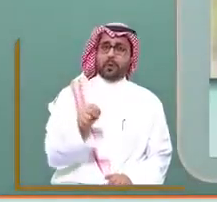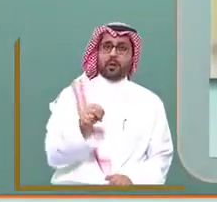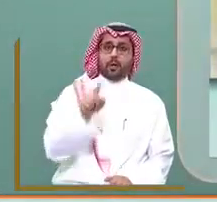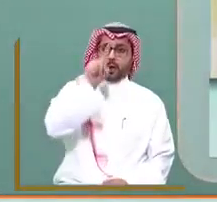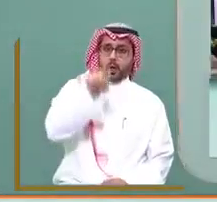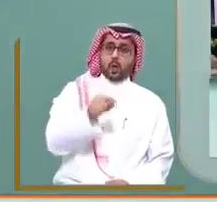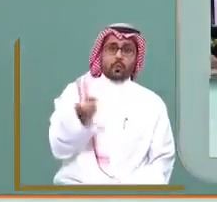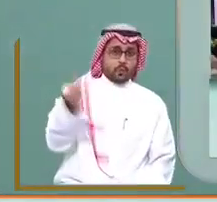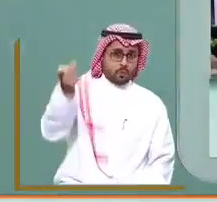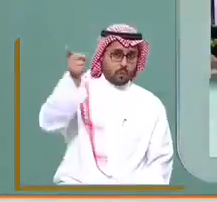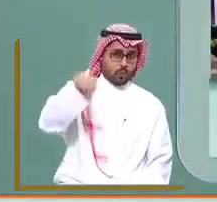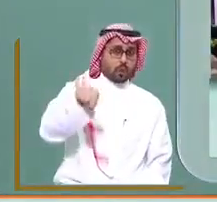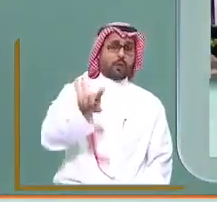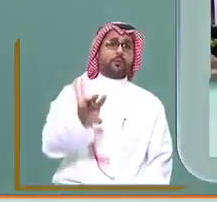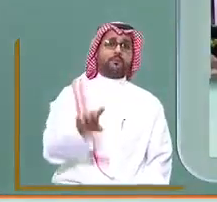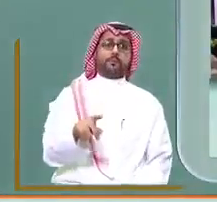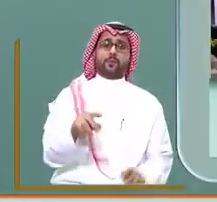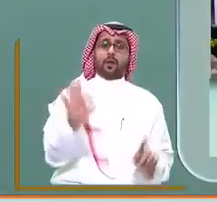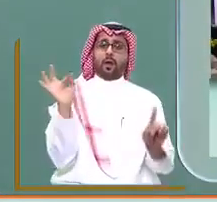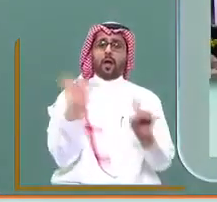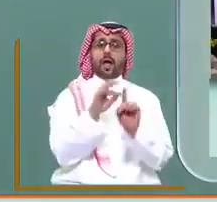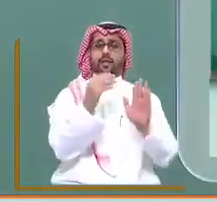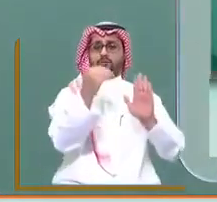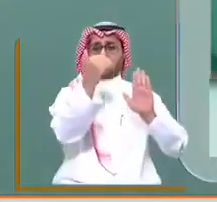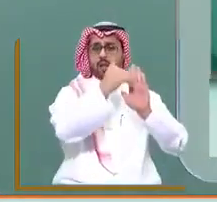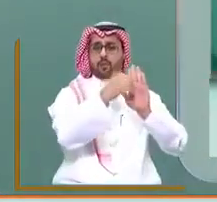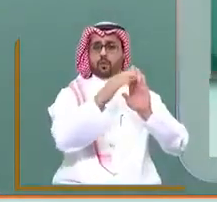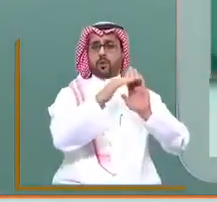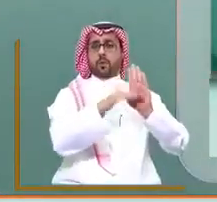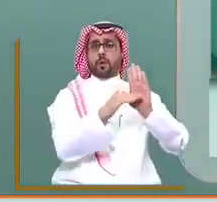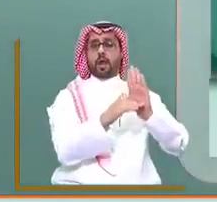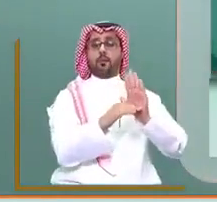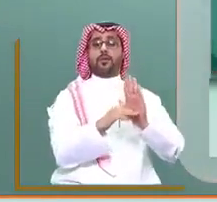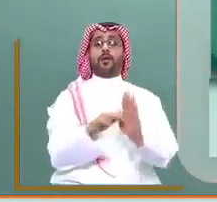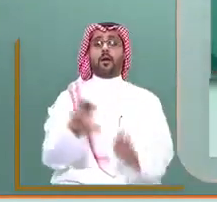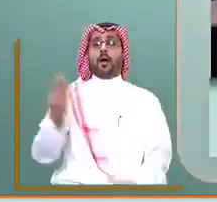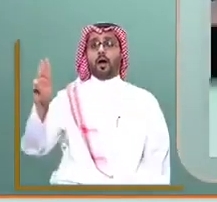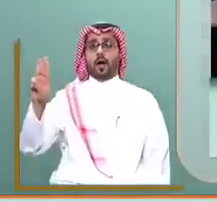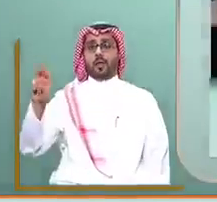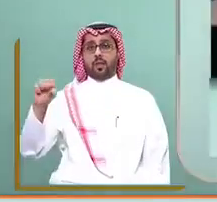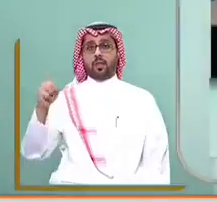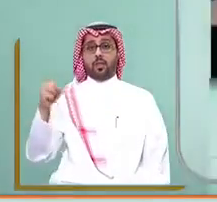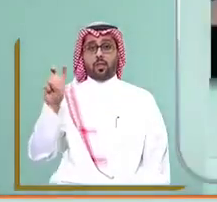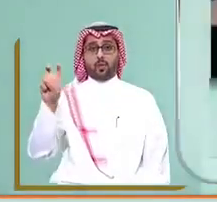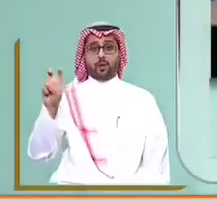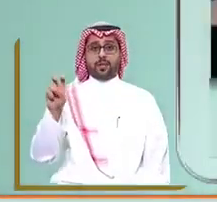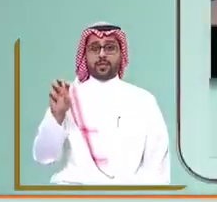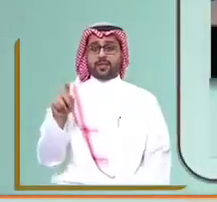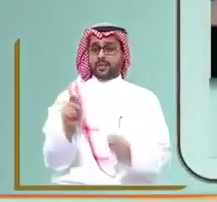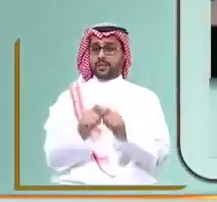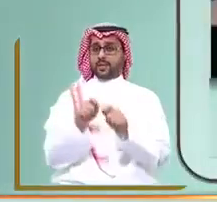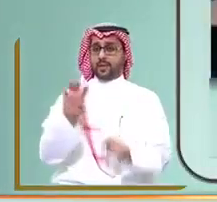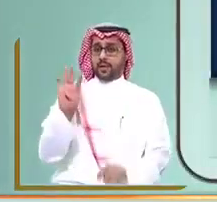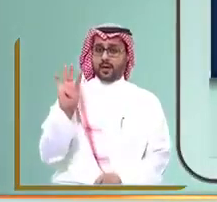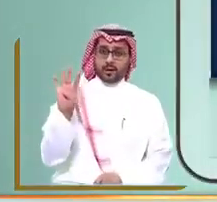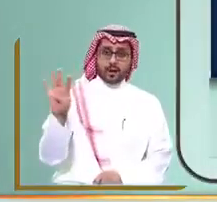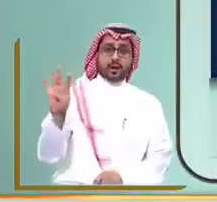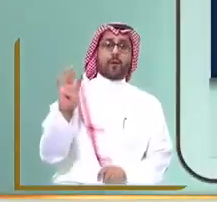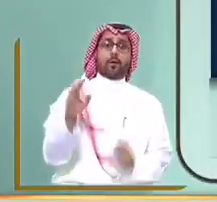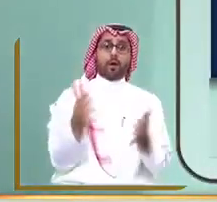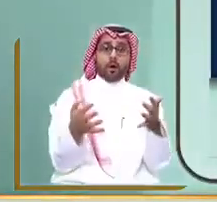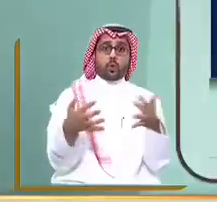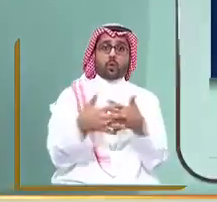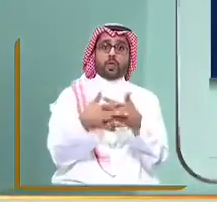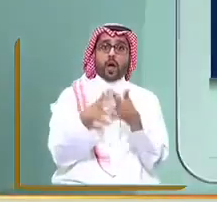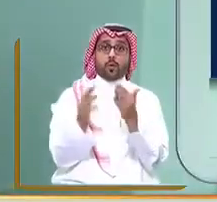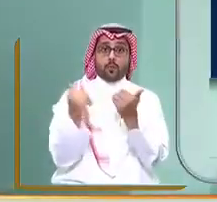وبكرة. ينظم المنتدى المركز الثورة الصناعية الرابعة بالتعاون مع المنتدى الاقتصادي العالمي World